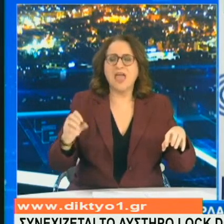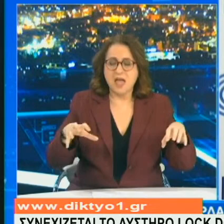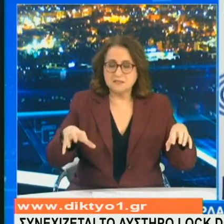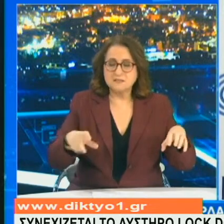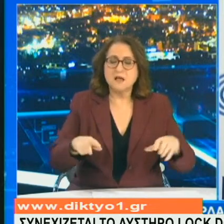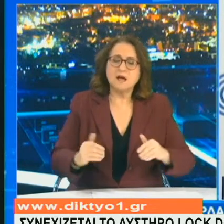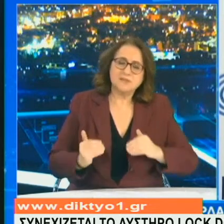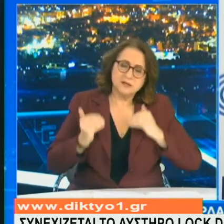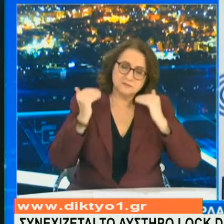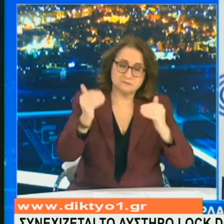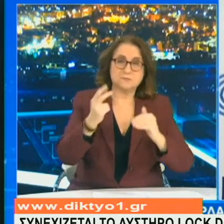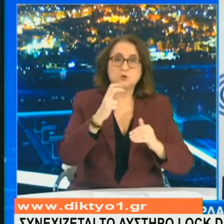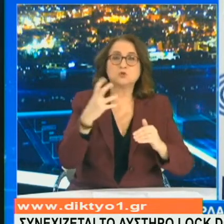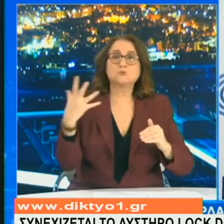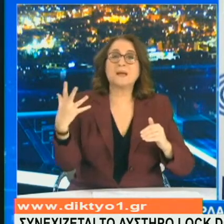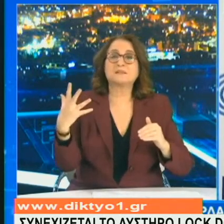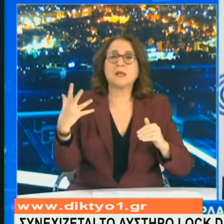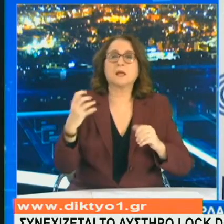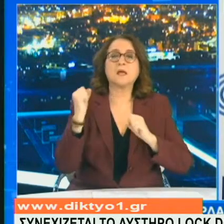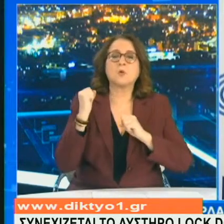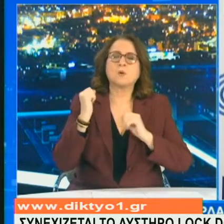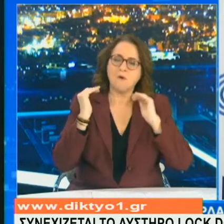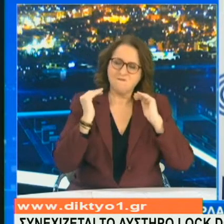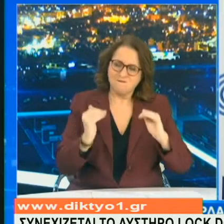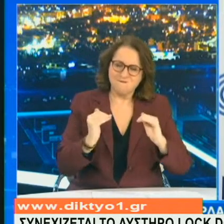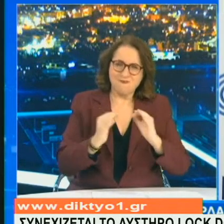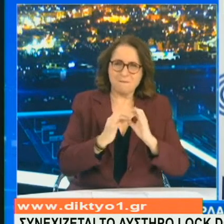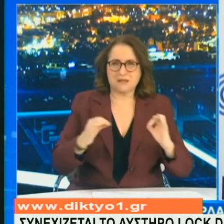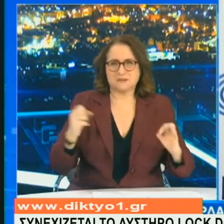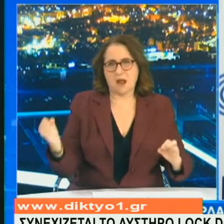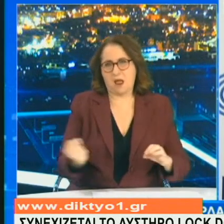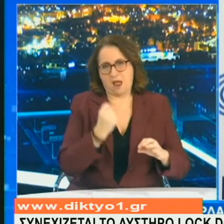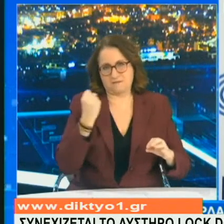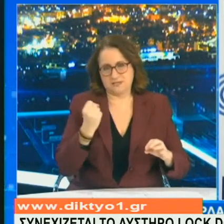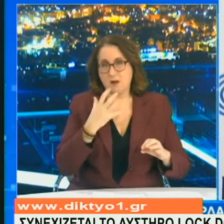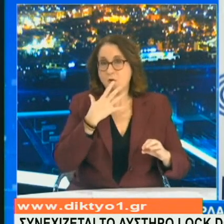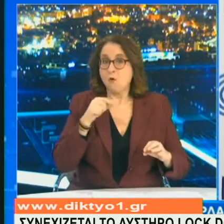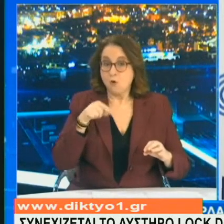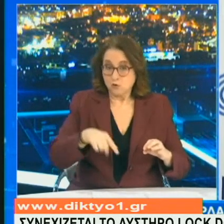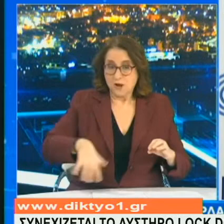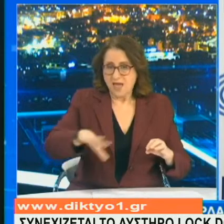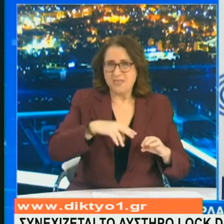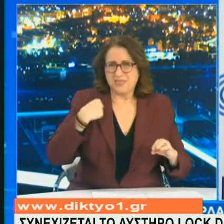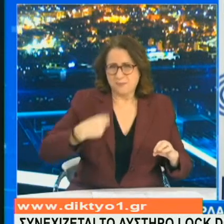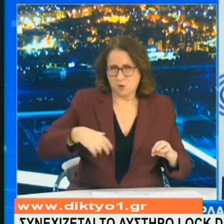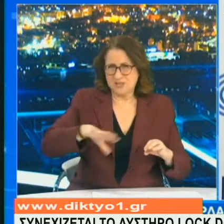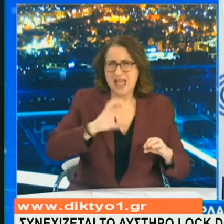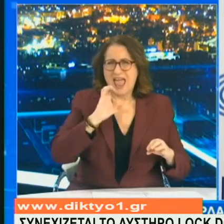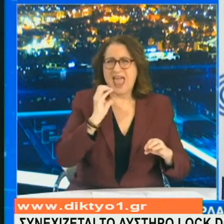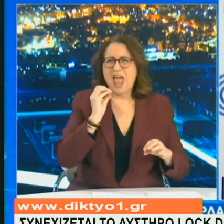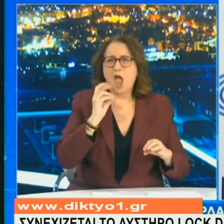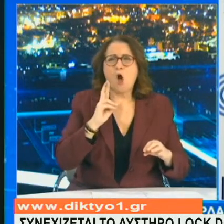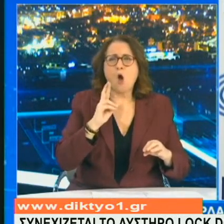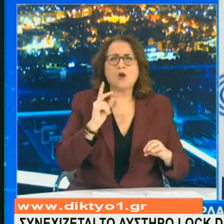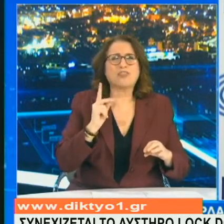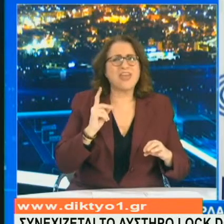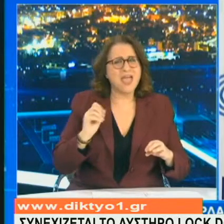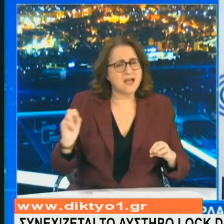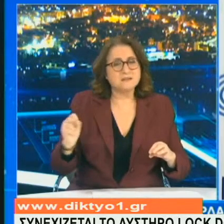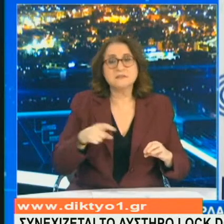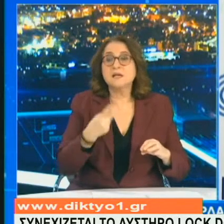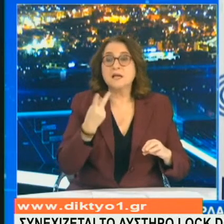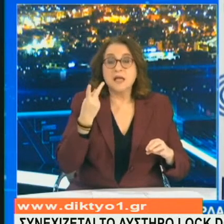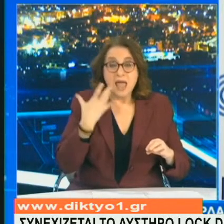Δευτέρα 25 Ιανουαρίου. Καθώς αυτή τη στιγμή ο Δήμος Εορδέας έχει 104 ενεργά κρούσματα, με 196 στενές